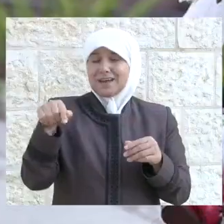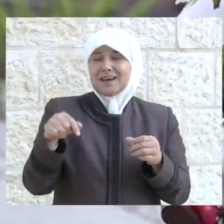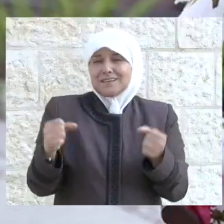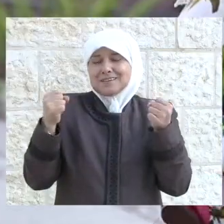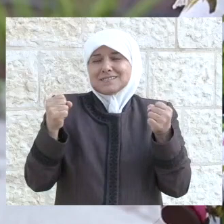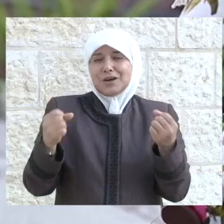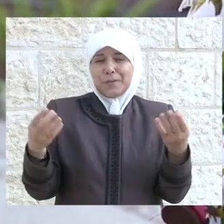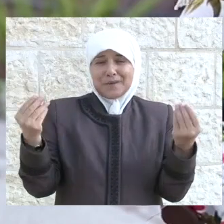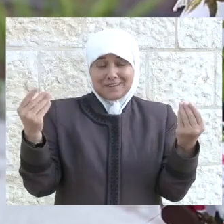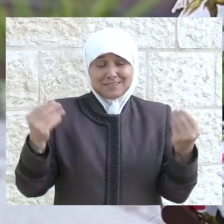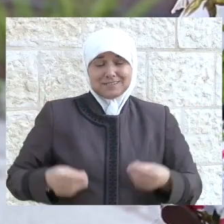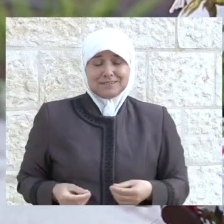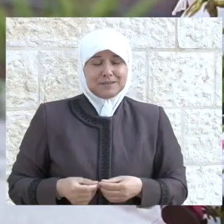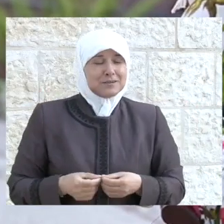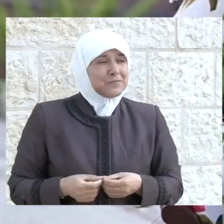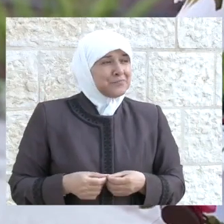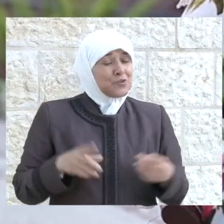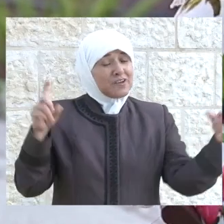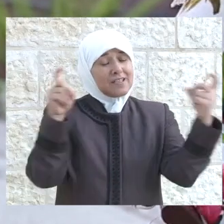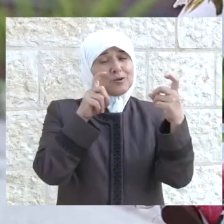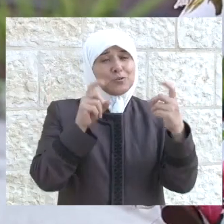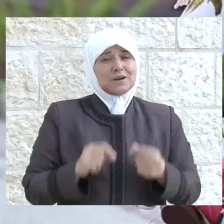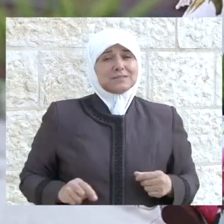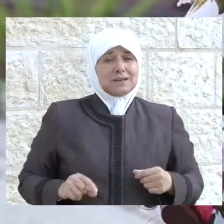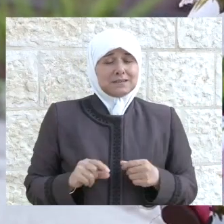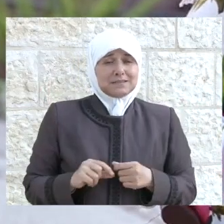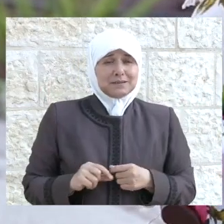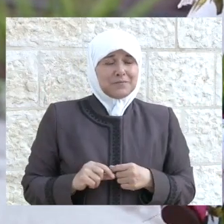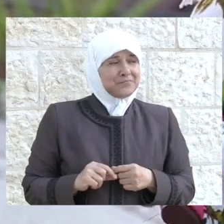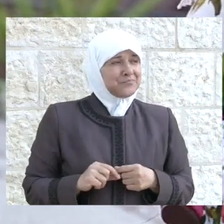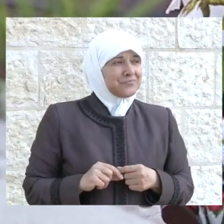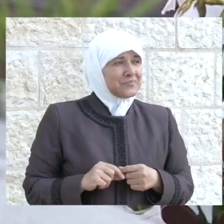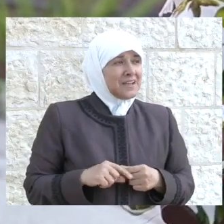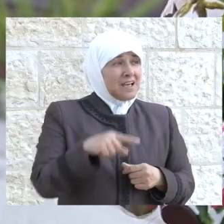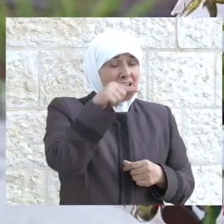كان كثير الشيء صعب، تحدي. يعني كنت نعيش